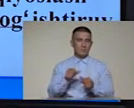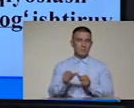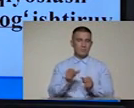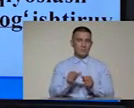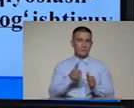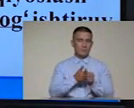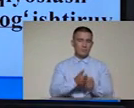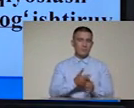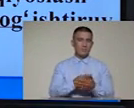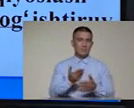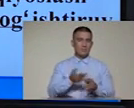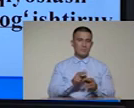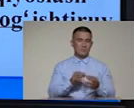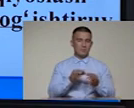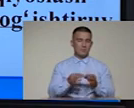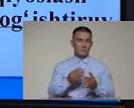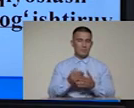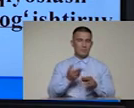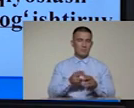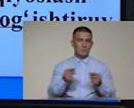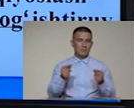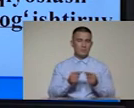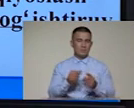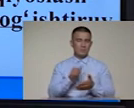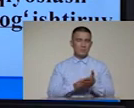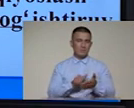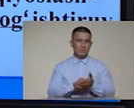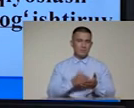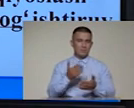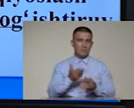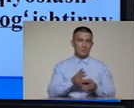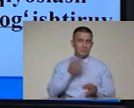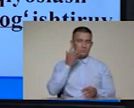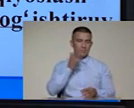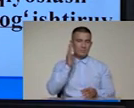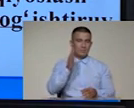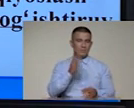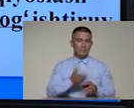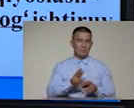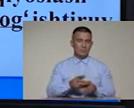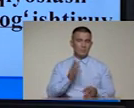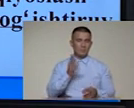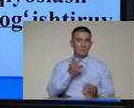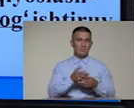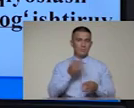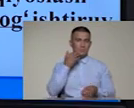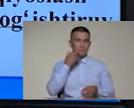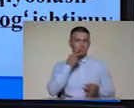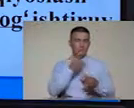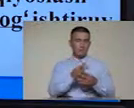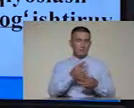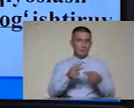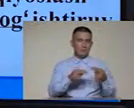Ergashtiruvchi bog'lovchilar esa aniqlov, sabab, maqsad, shart, qiyoslash,